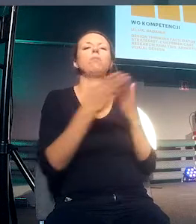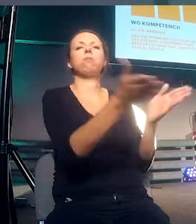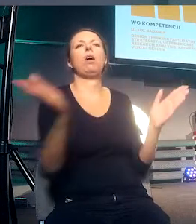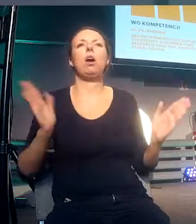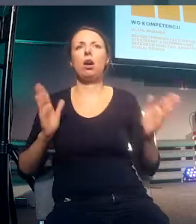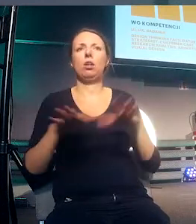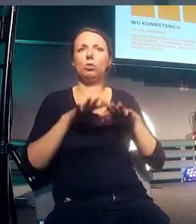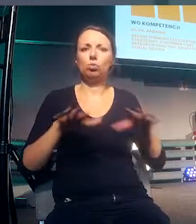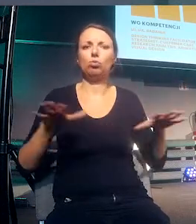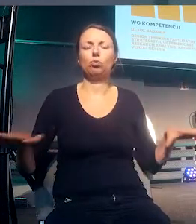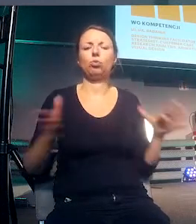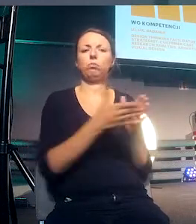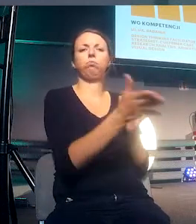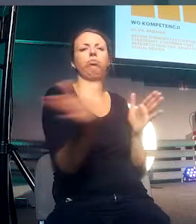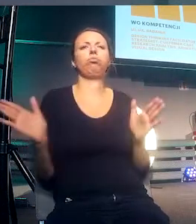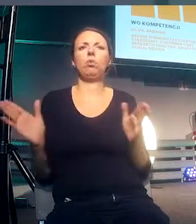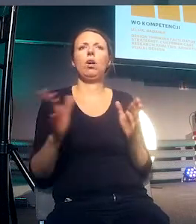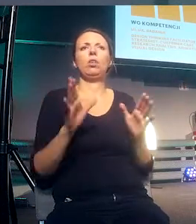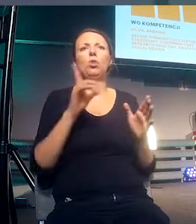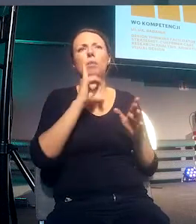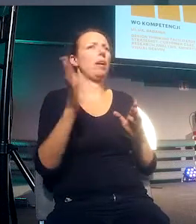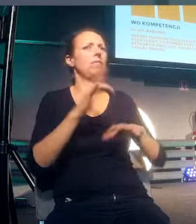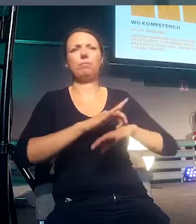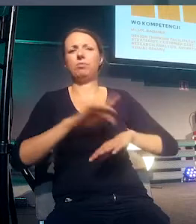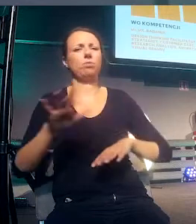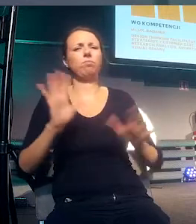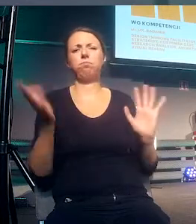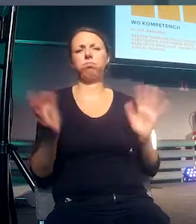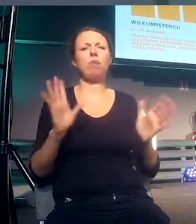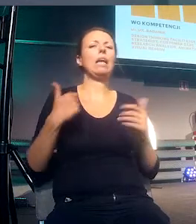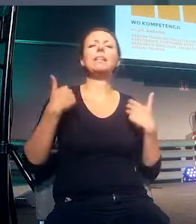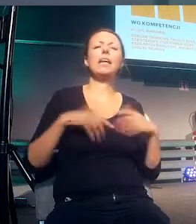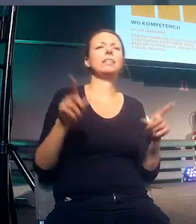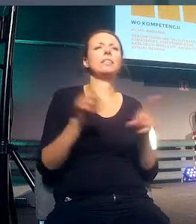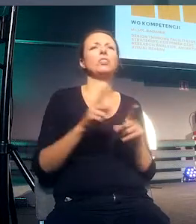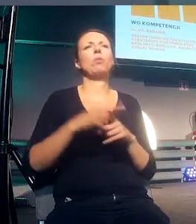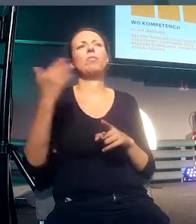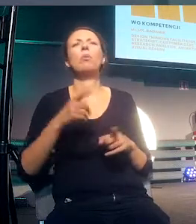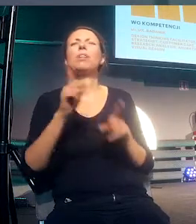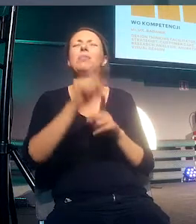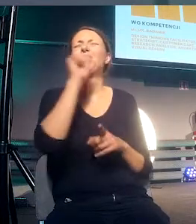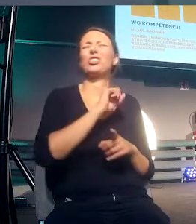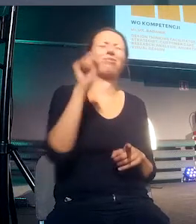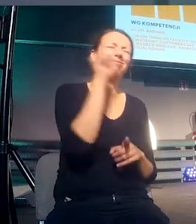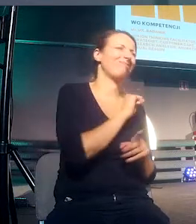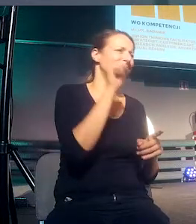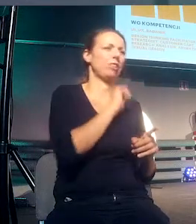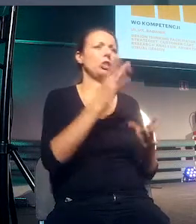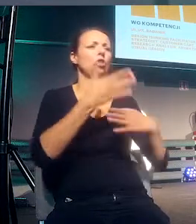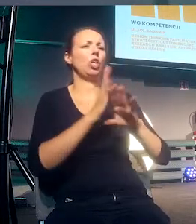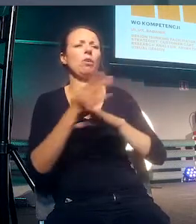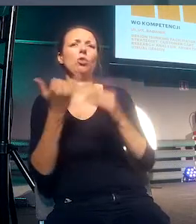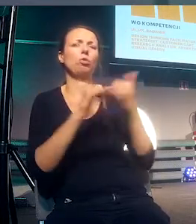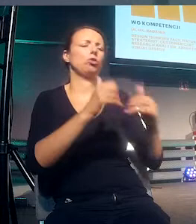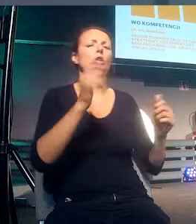to się sprawdza, bo to jest, nie chcę mówić, że to jest przestarzały sposób dzielenia się